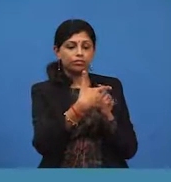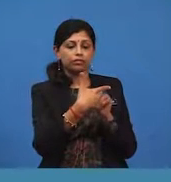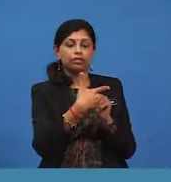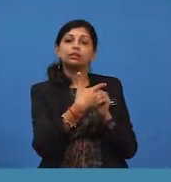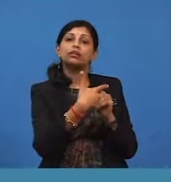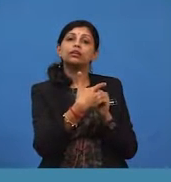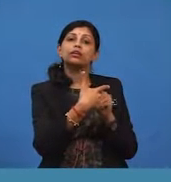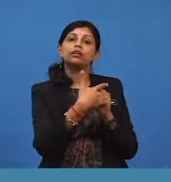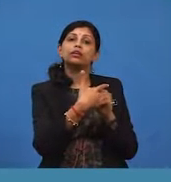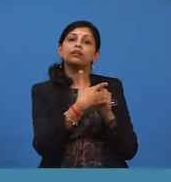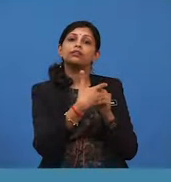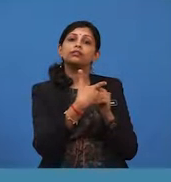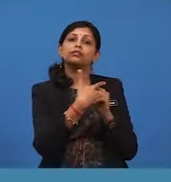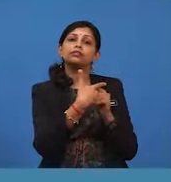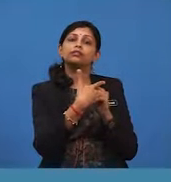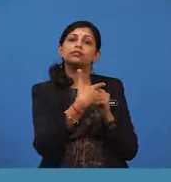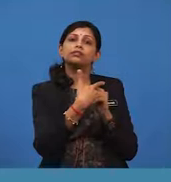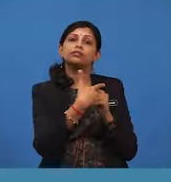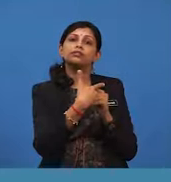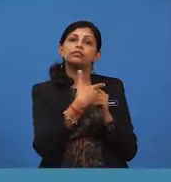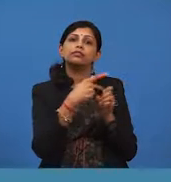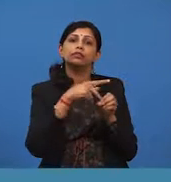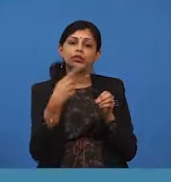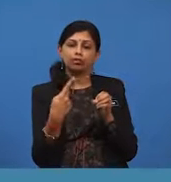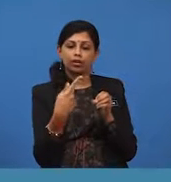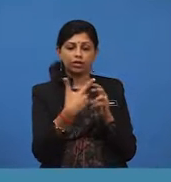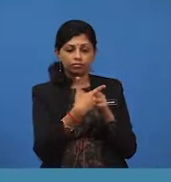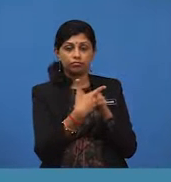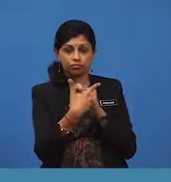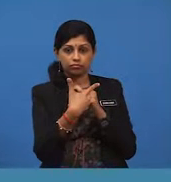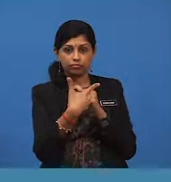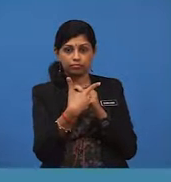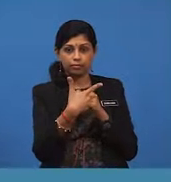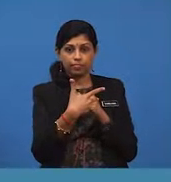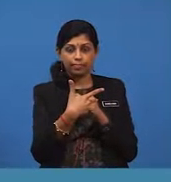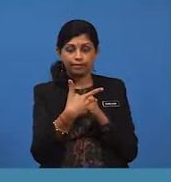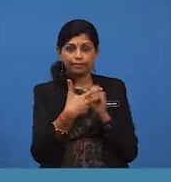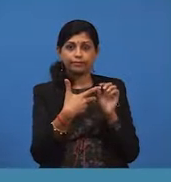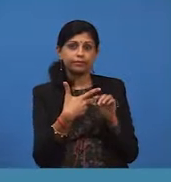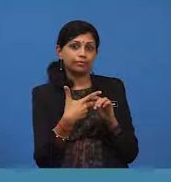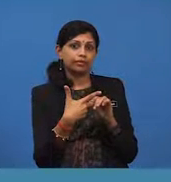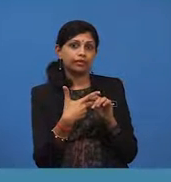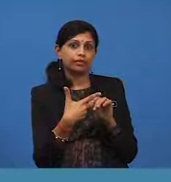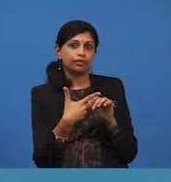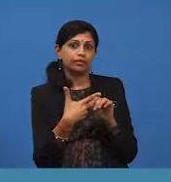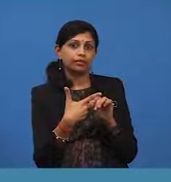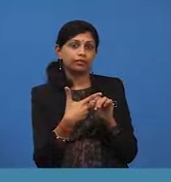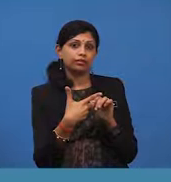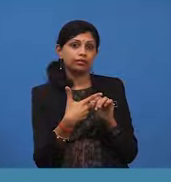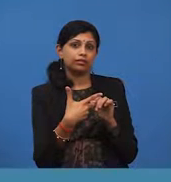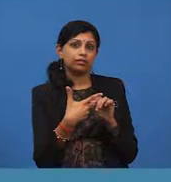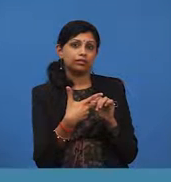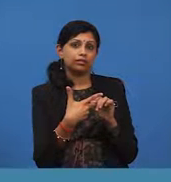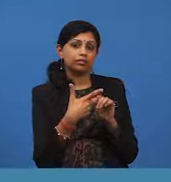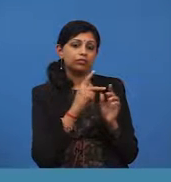arus aruhan, iaitu terarah keluar dari skrin. Oleh itu, jarum galvanometer akan terpesong